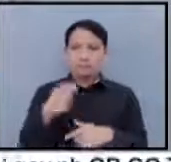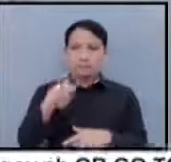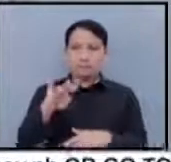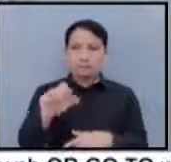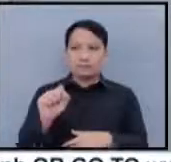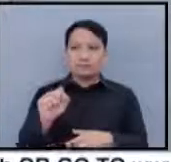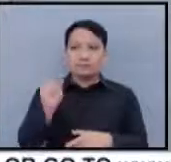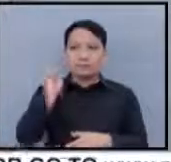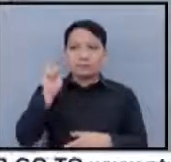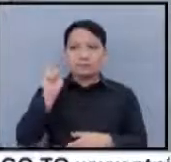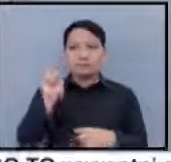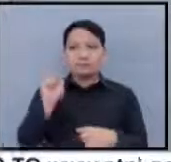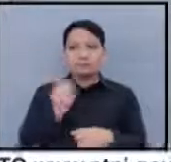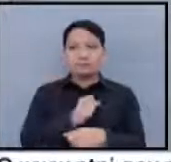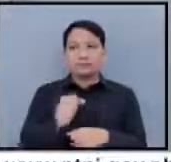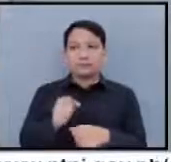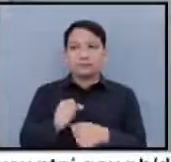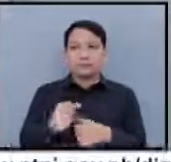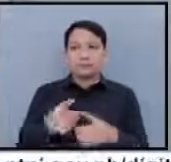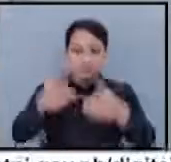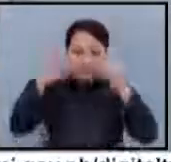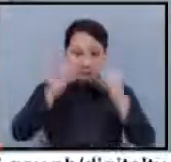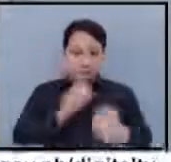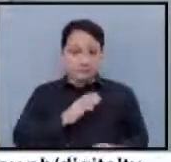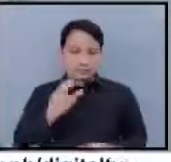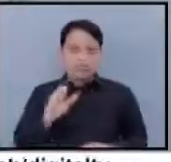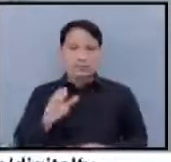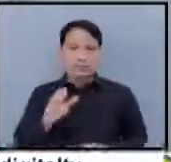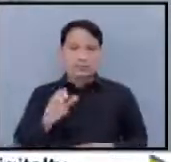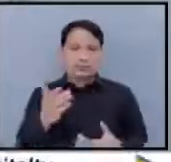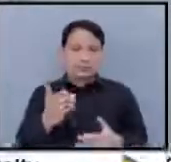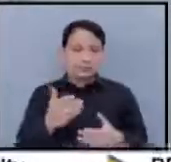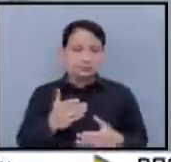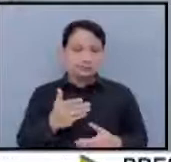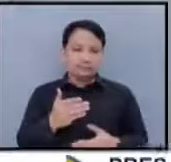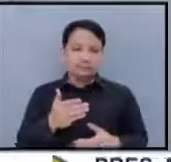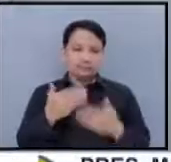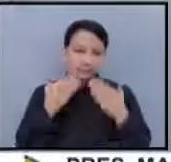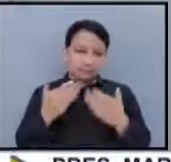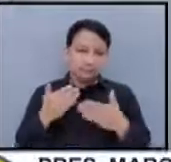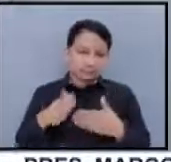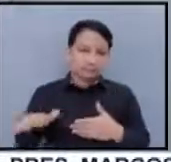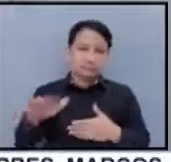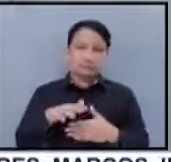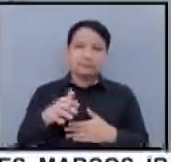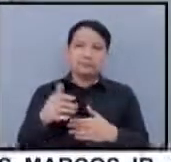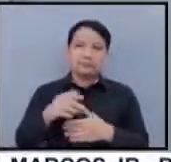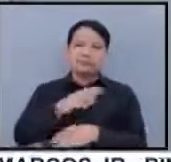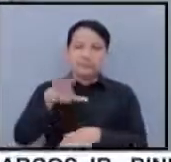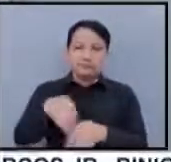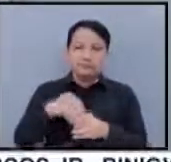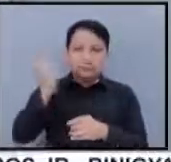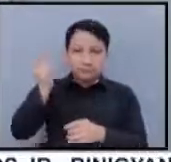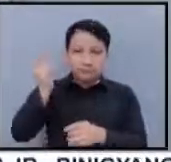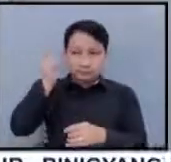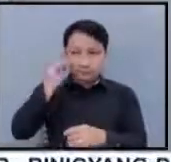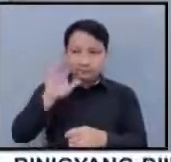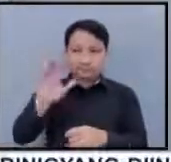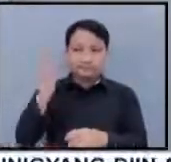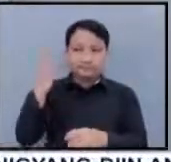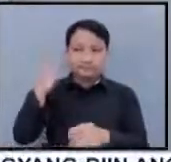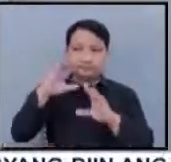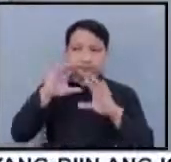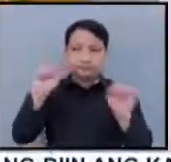namin i-defend yung crown namin as a world champion. Salamat din po no sa support ng government, si the former president Tatay Digong,